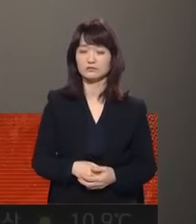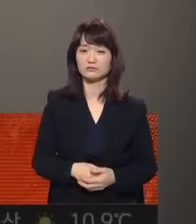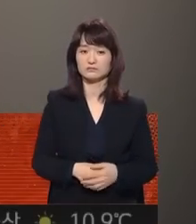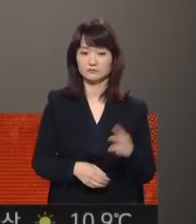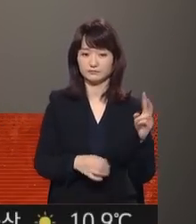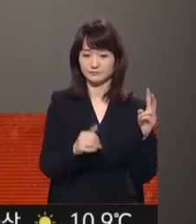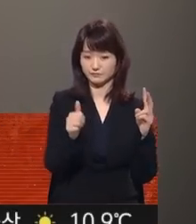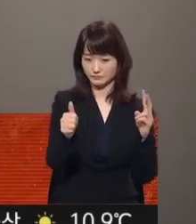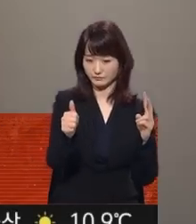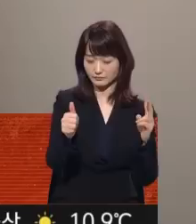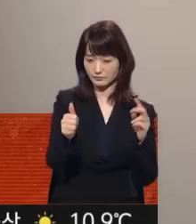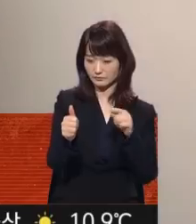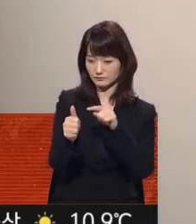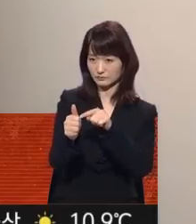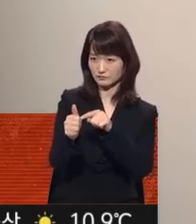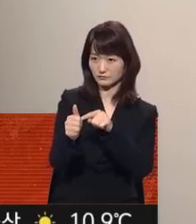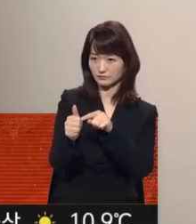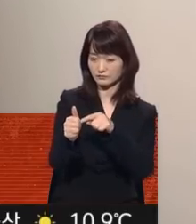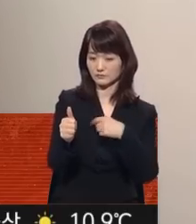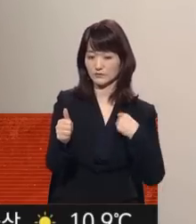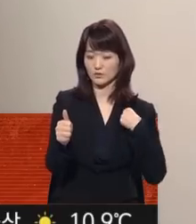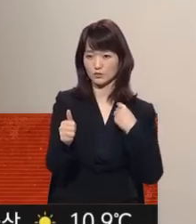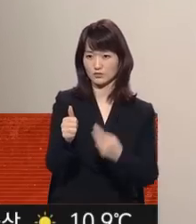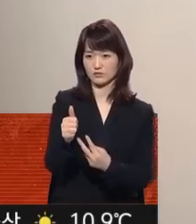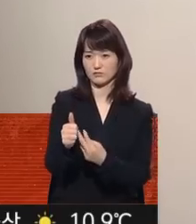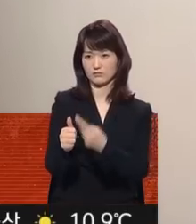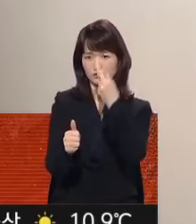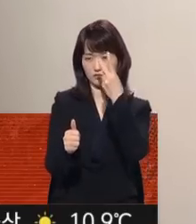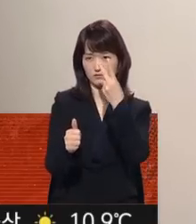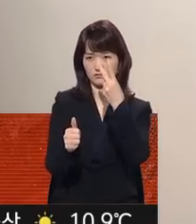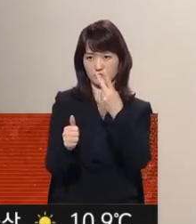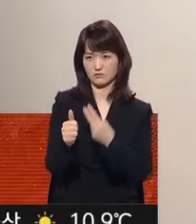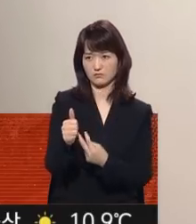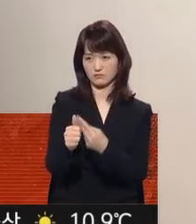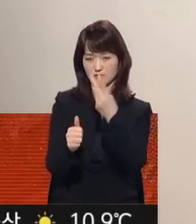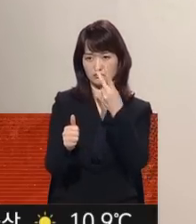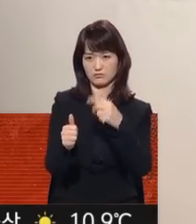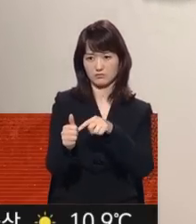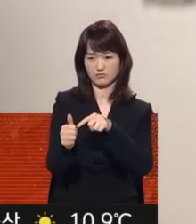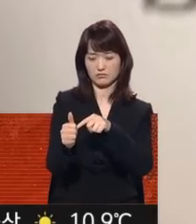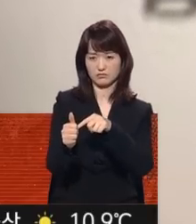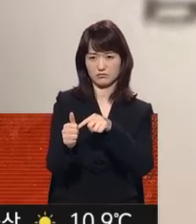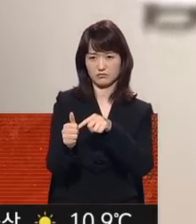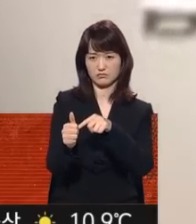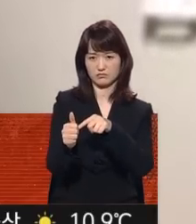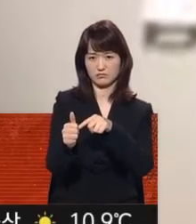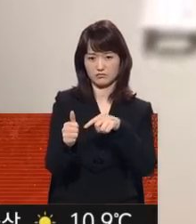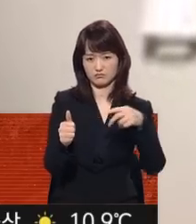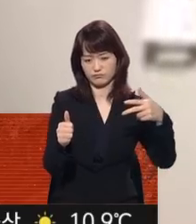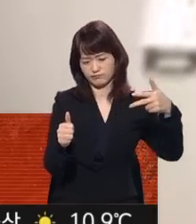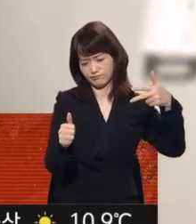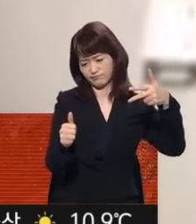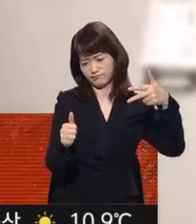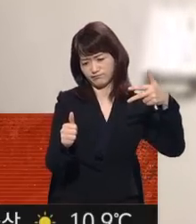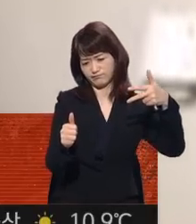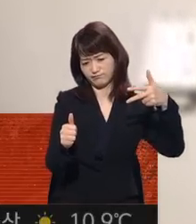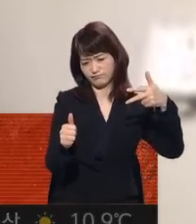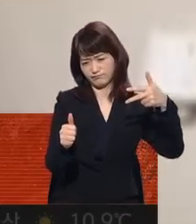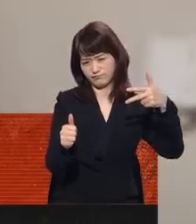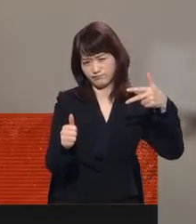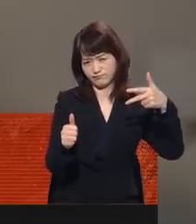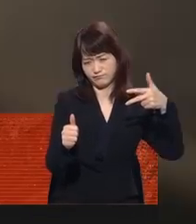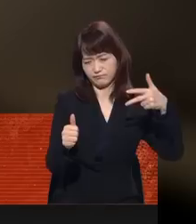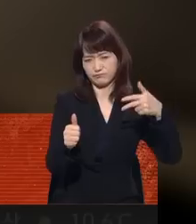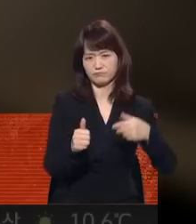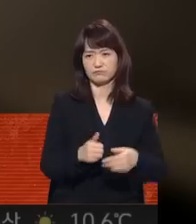학생들이 그 피해 학생한테 옷을 벗겨 가지고 알몸으로 만들거나 또 신체의 주요 부위를 노출을 하도록 성적 행동을